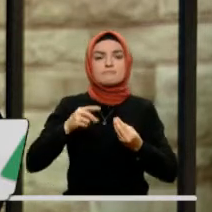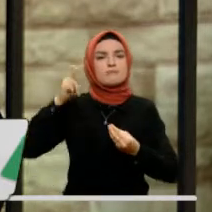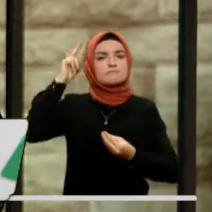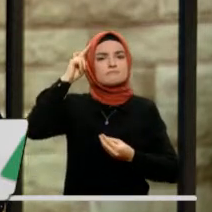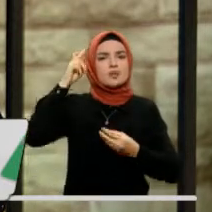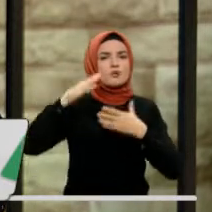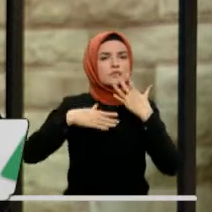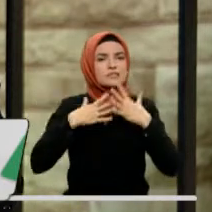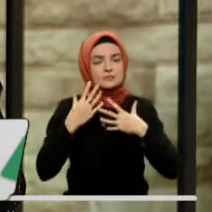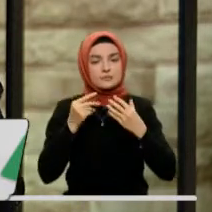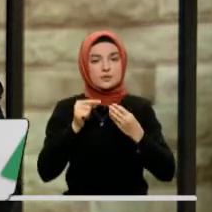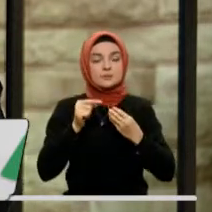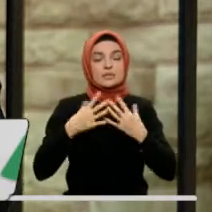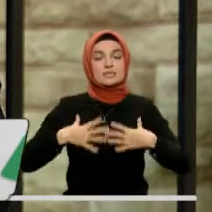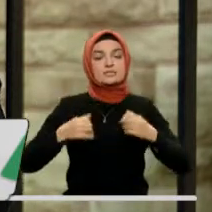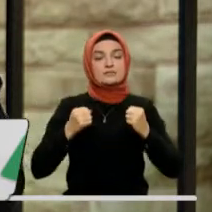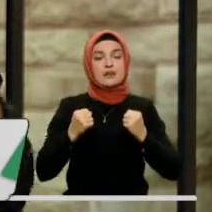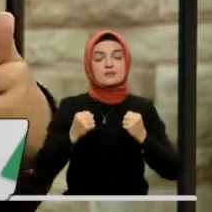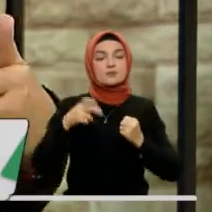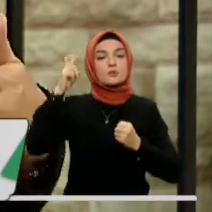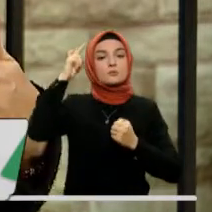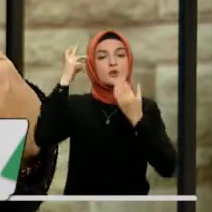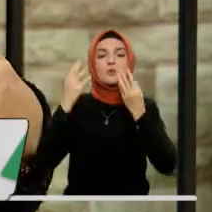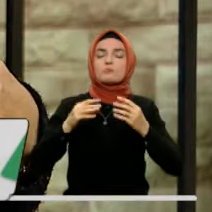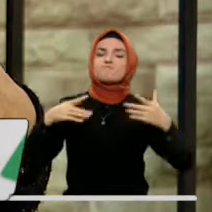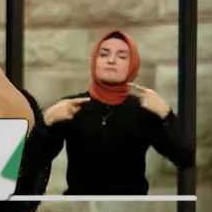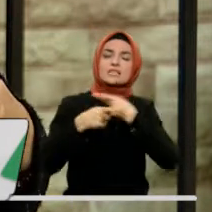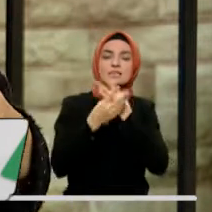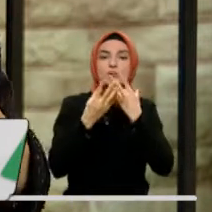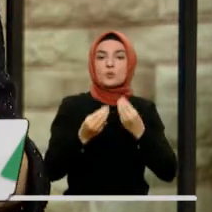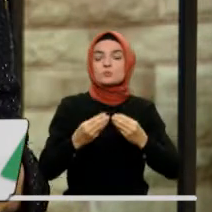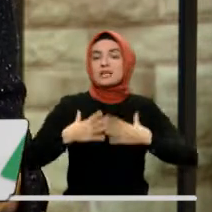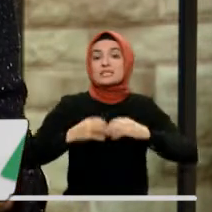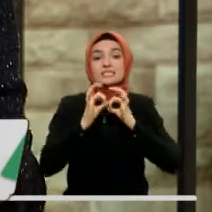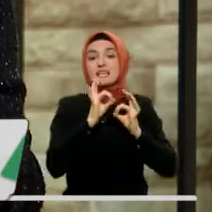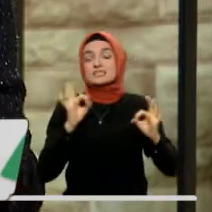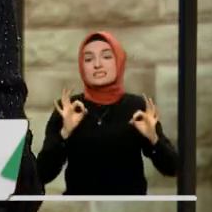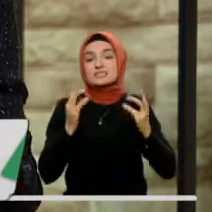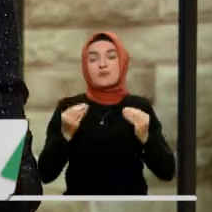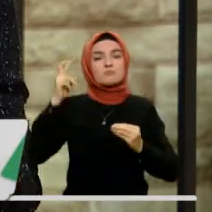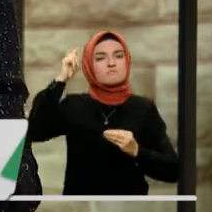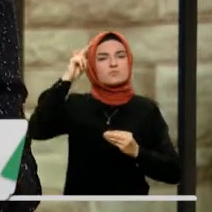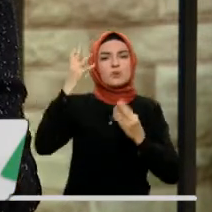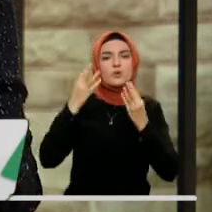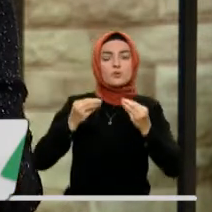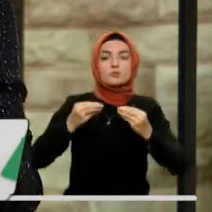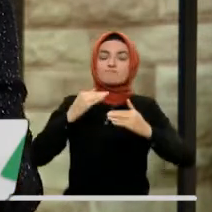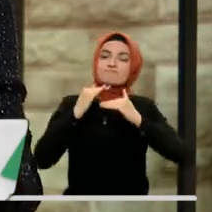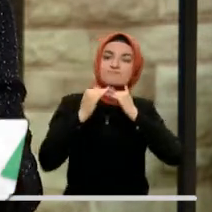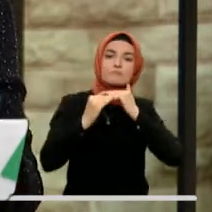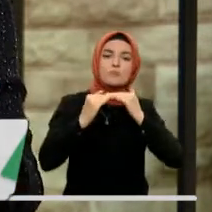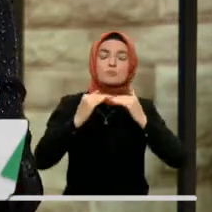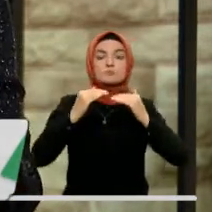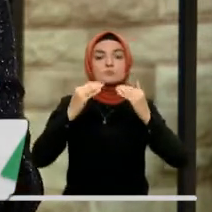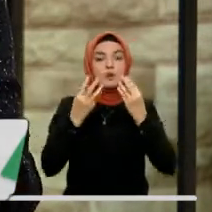sağlıklı aile ortamında sağlıklı psikolojiniz olur. Tersi olduğunu düşünün, sağlıksız bir psikoloji olur. Sosyal yapı,